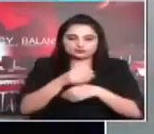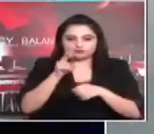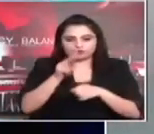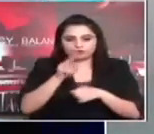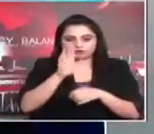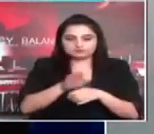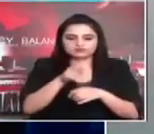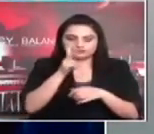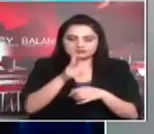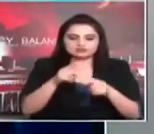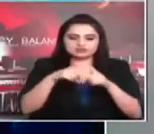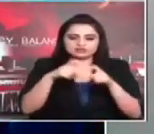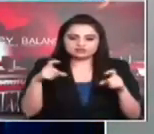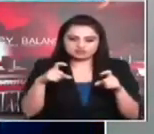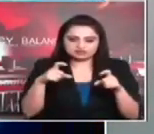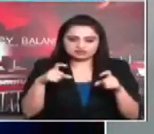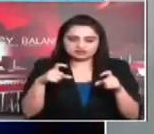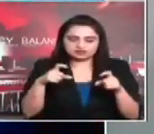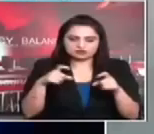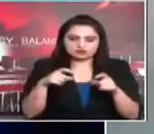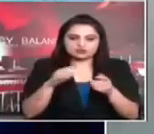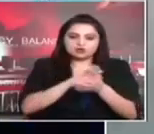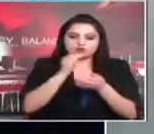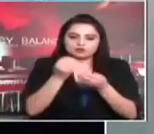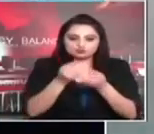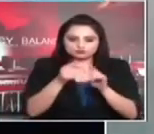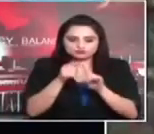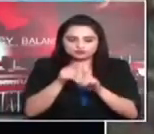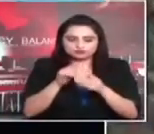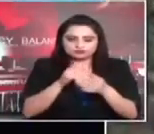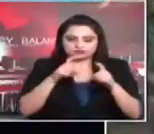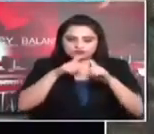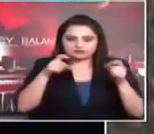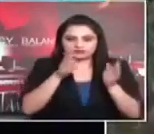अब टिकटको पनि छ, त्यस्तै टिकटबाट पनि हुन्छ।